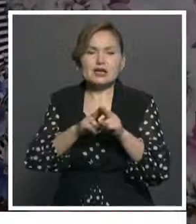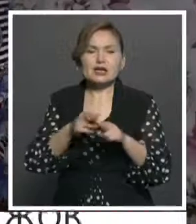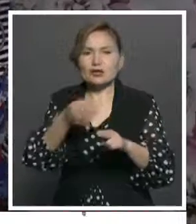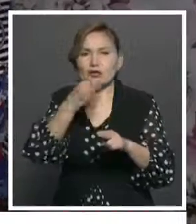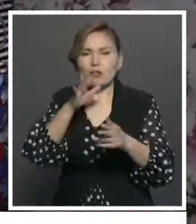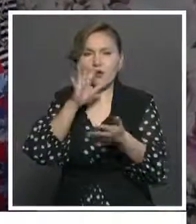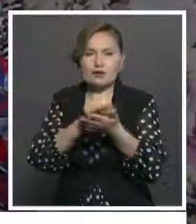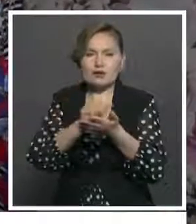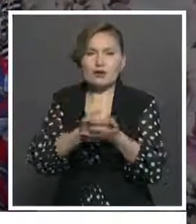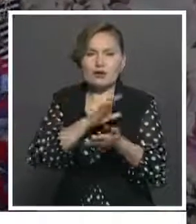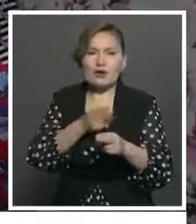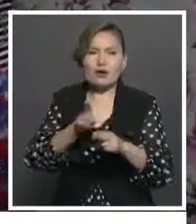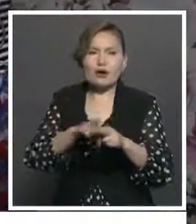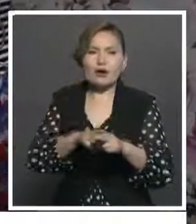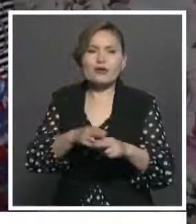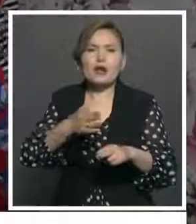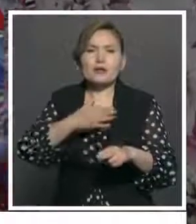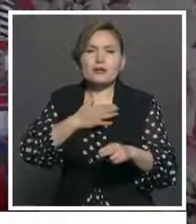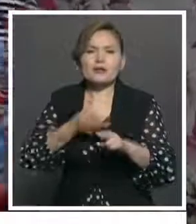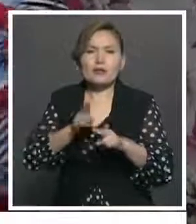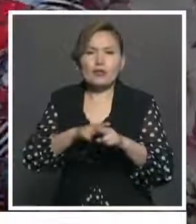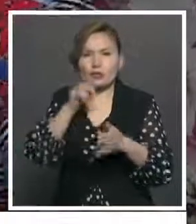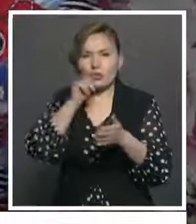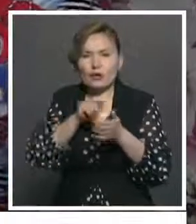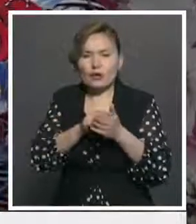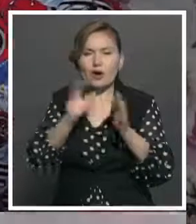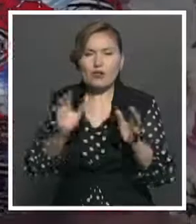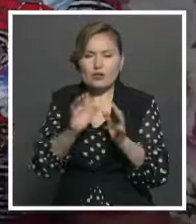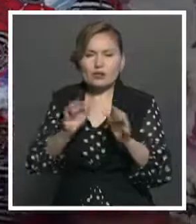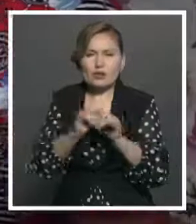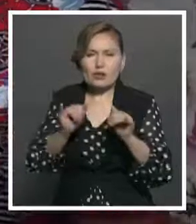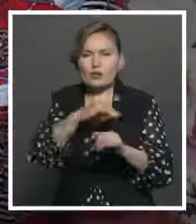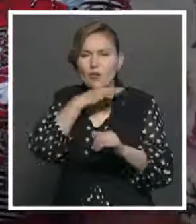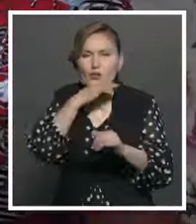далаға кетті. Ауылда құс өсіріп сататындар көп. Біз ғана емес, қаншама адам осындай шығынға батты.